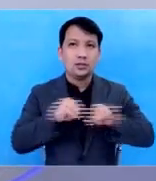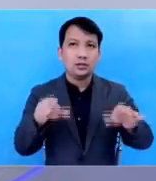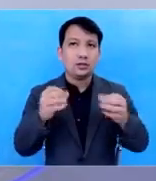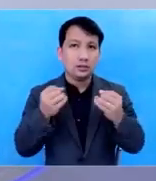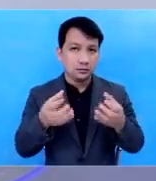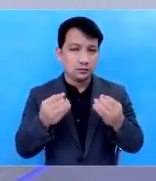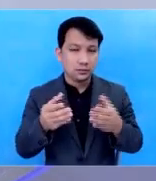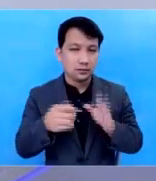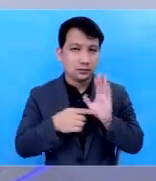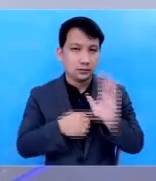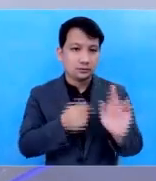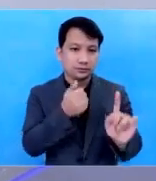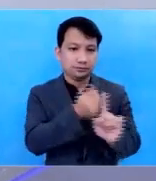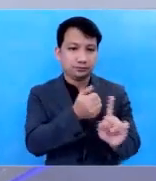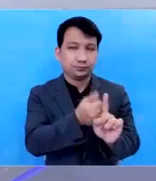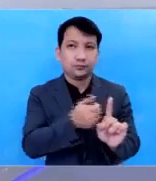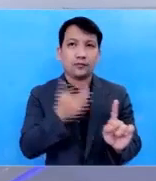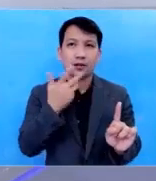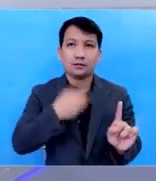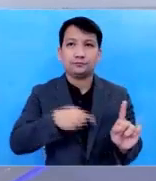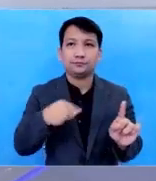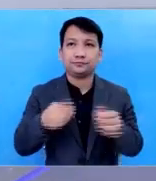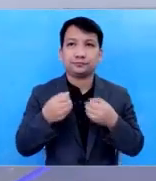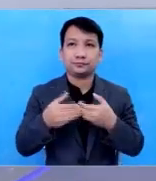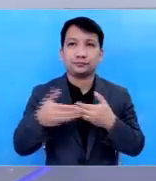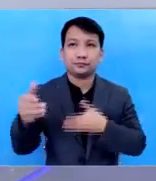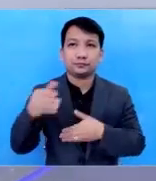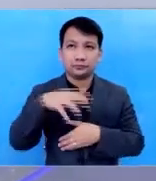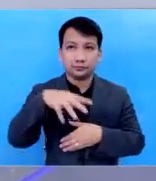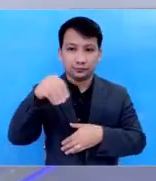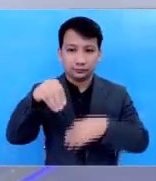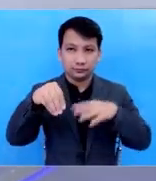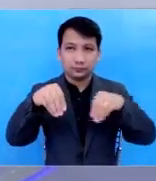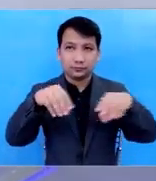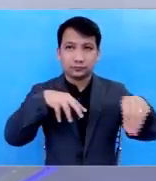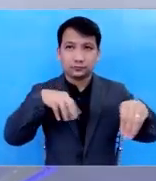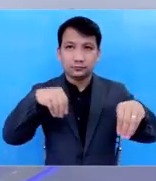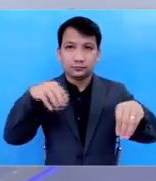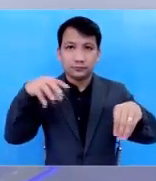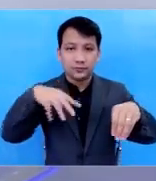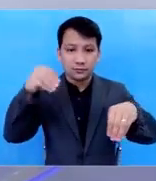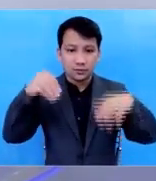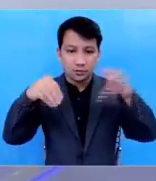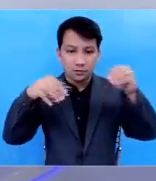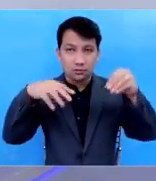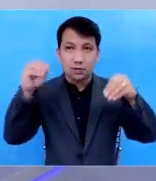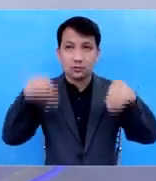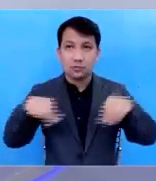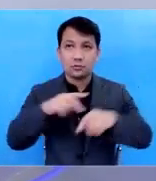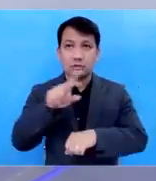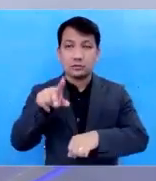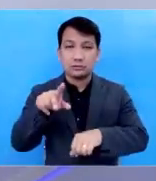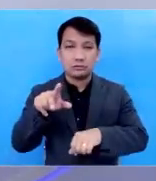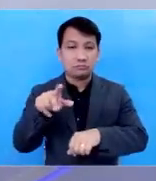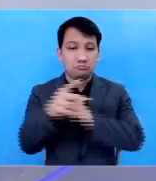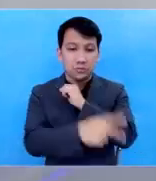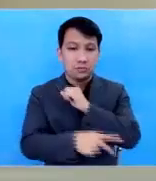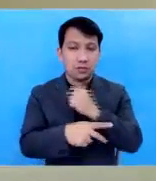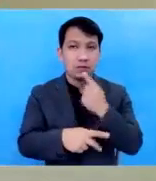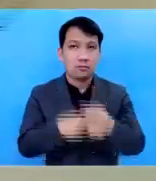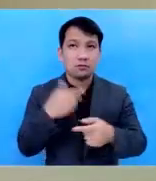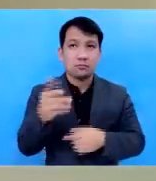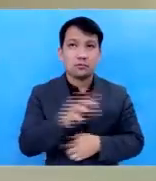mga nagkakadengue ang mayat-mayang brownout sa probinsya. Nasa frontline ng balitang yan, si Brian Castillo.